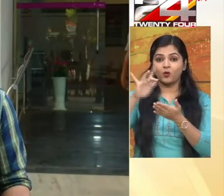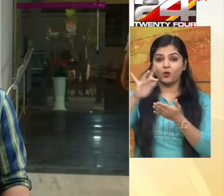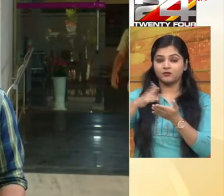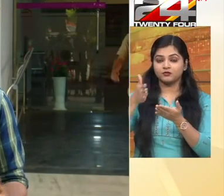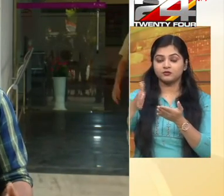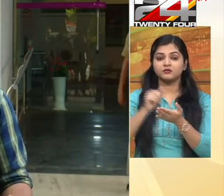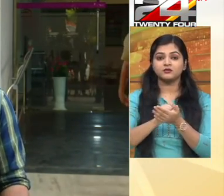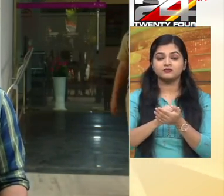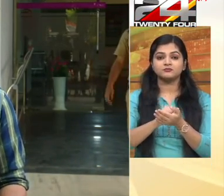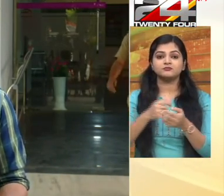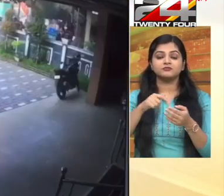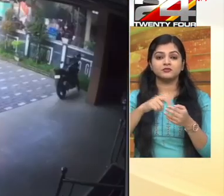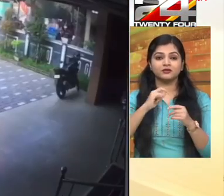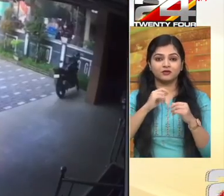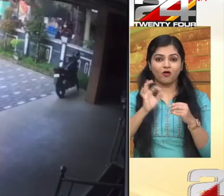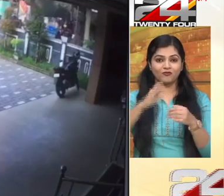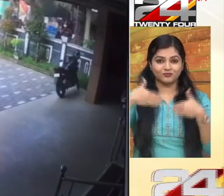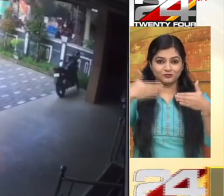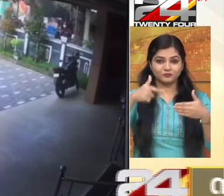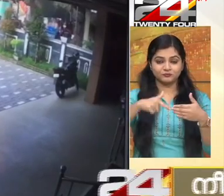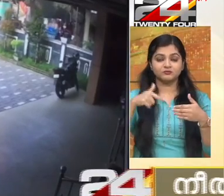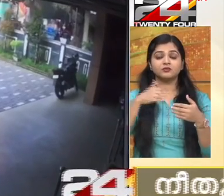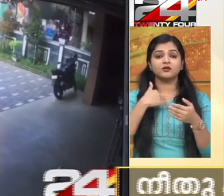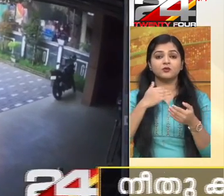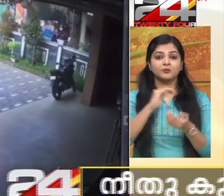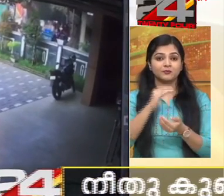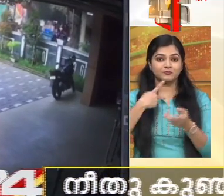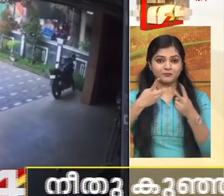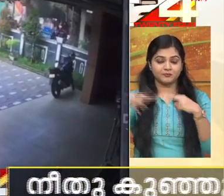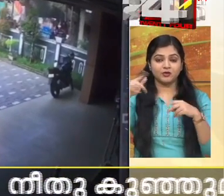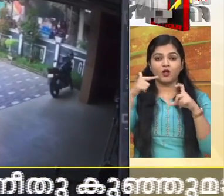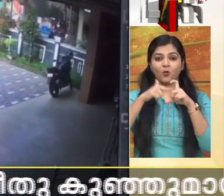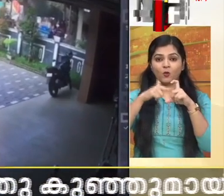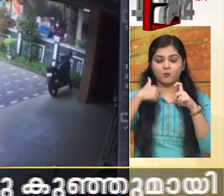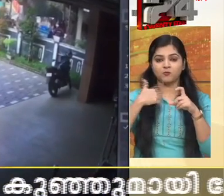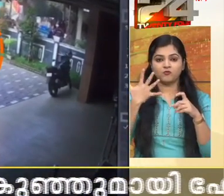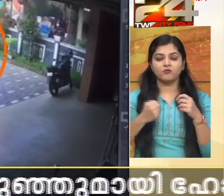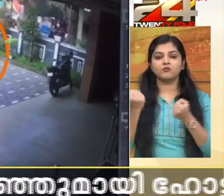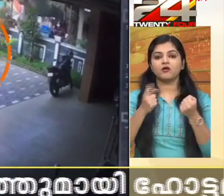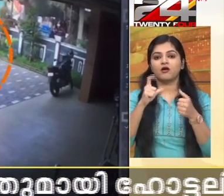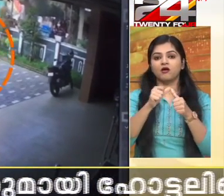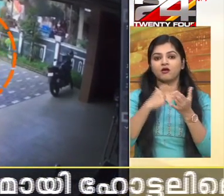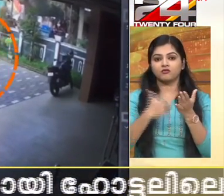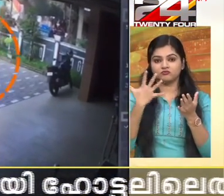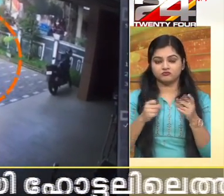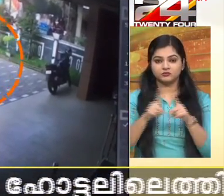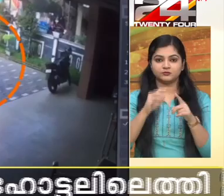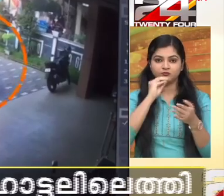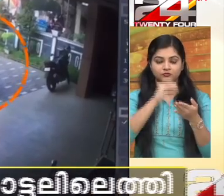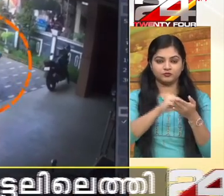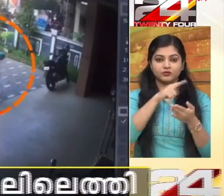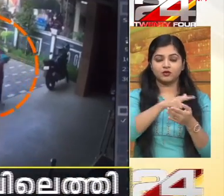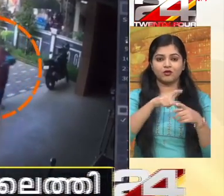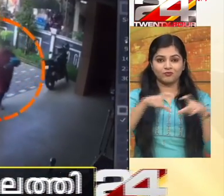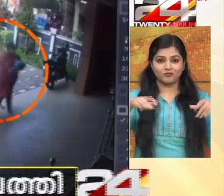ഈ റിസപ്ഷനിലുള്ള ആളുകളോട് പറയുന്നു തനിക്കും തന്റെ മക്കൾക്കും പോകാൻ വേണ്ടി എറണാകുളത്തേക്ക് പോകാൻ ഒരു വാഹനം വേണം. തുടർന്നാണ് ഈ ഹോട്ടൽ റിസപ്ഷനിൽ